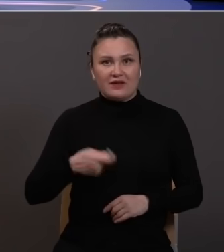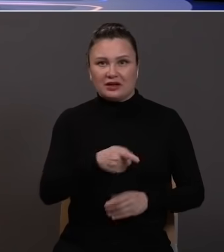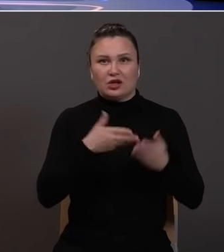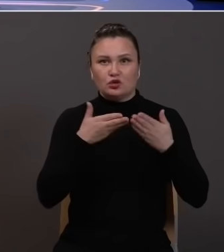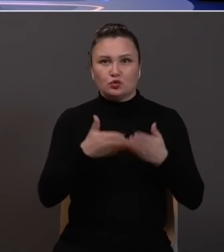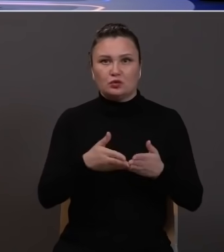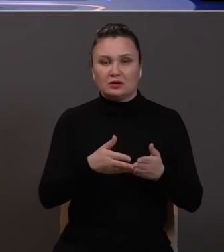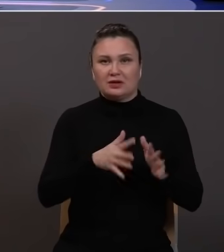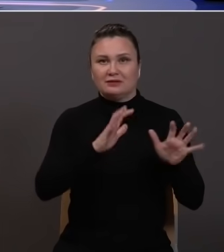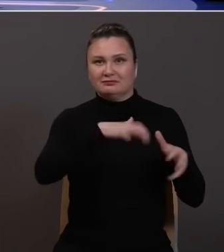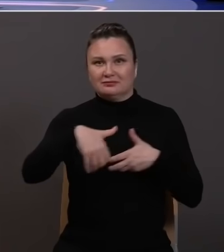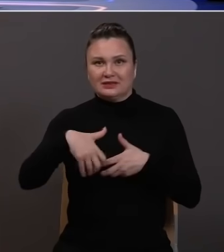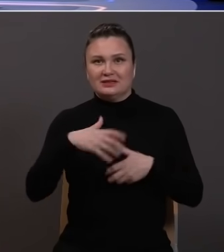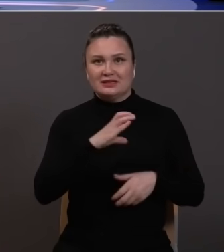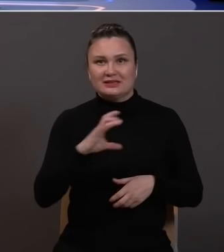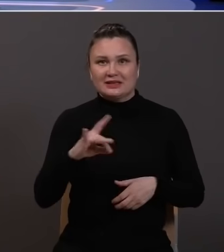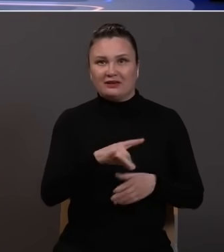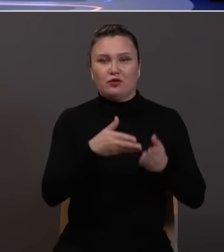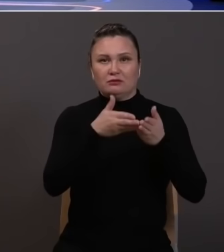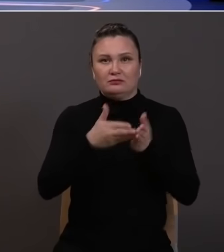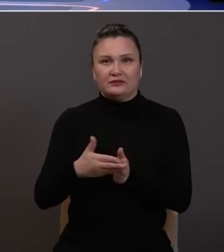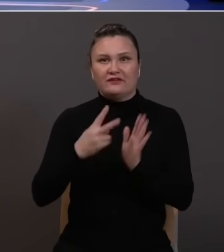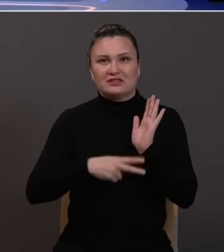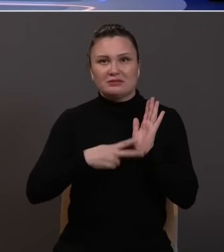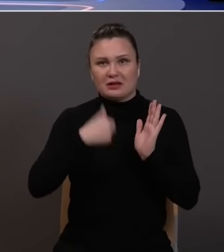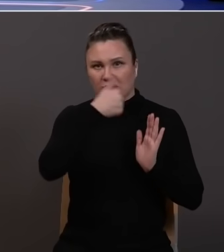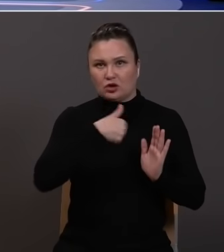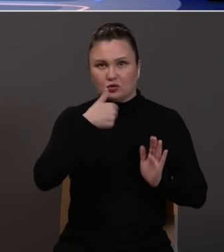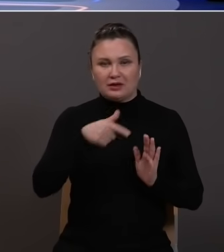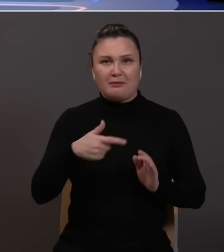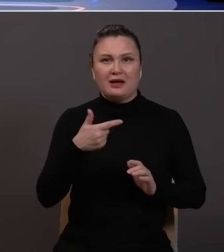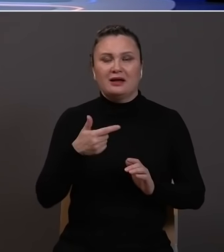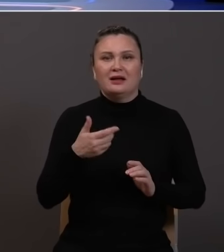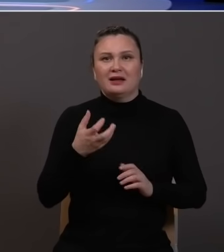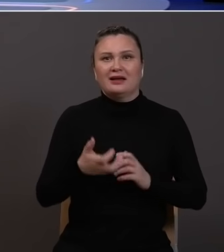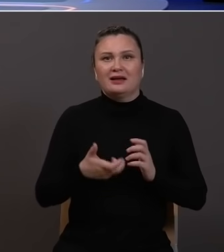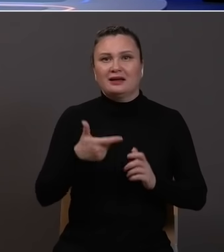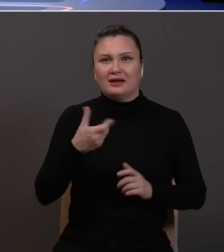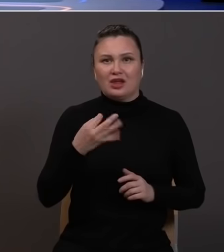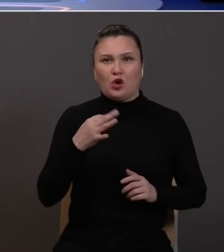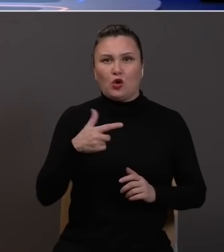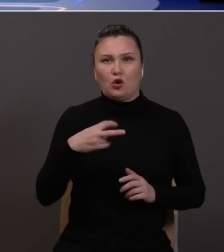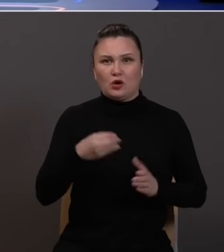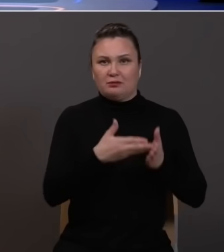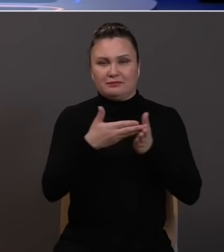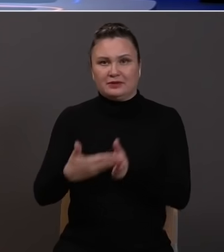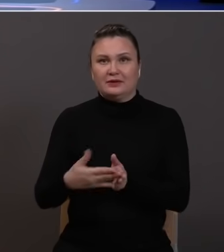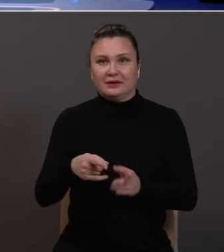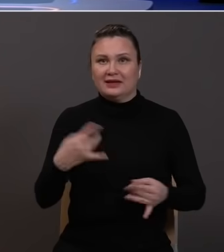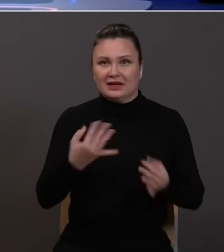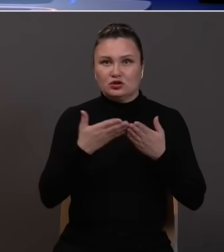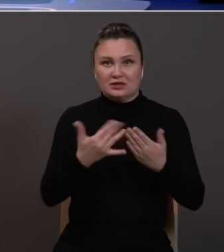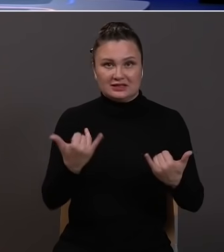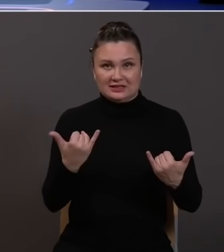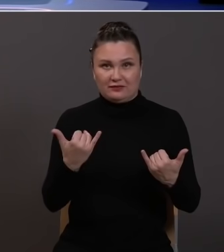оно перешло Советскому Союзу, и его посадили на мель в 70-х году там геологи. То есть это действительно интереснейшее судно. И вот буквально сегодня,